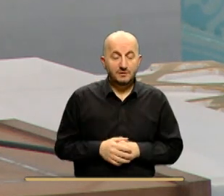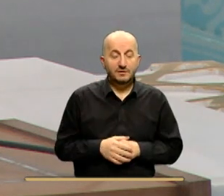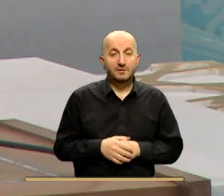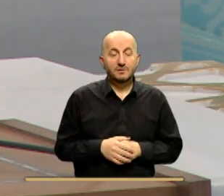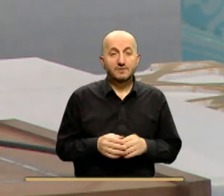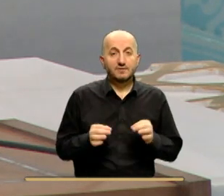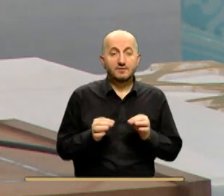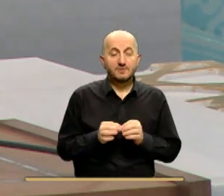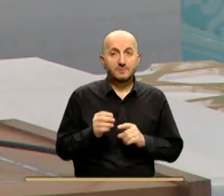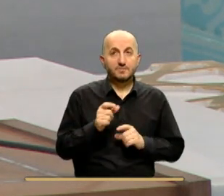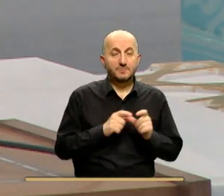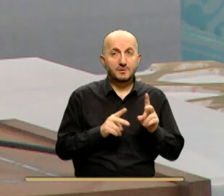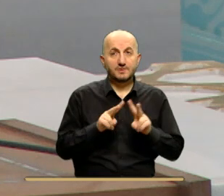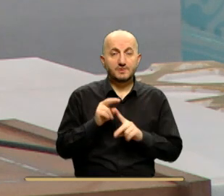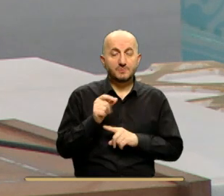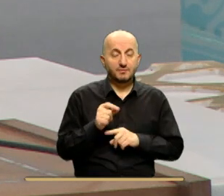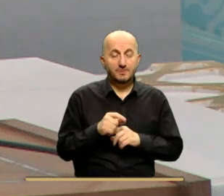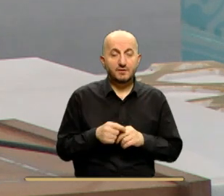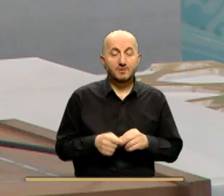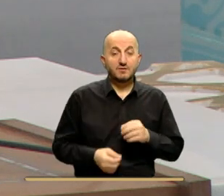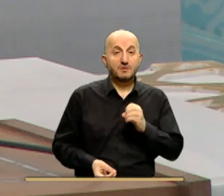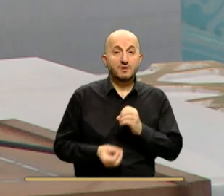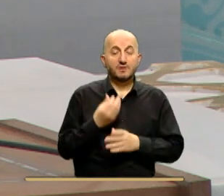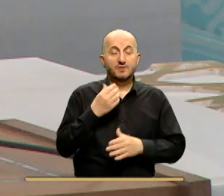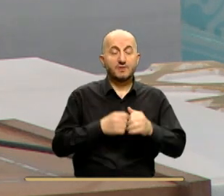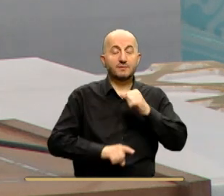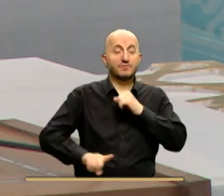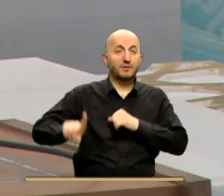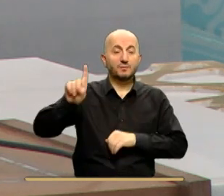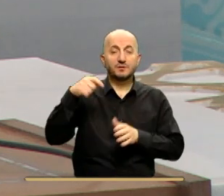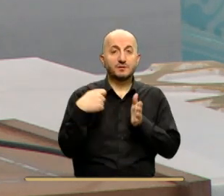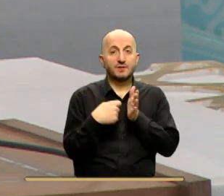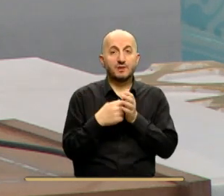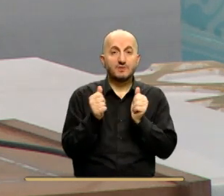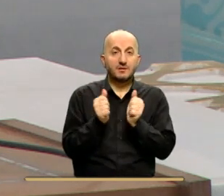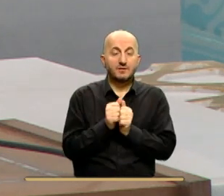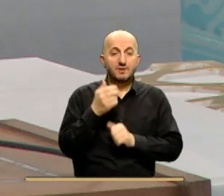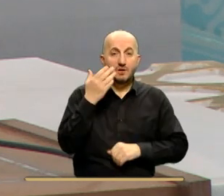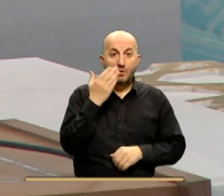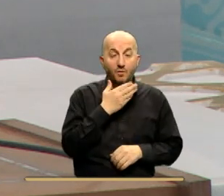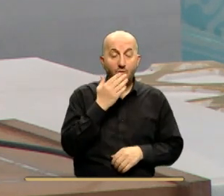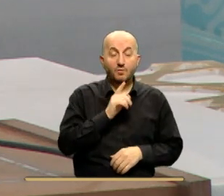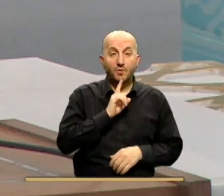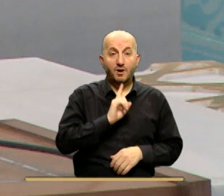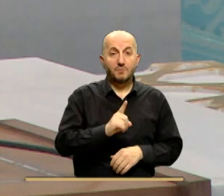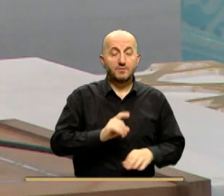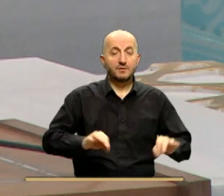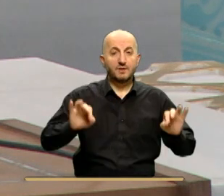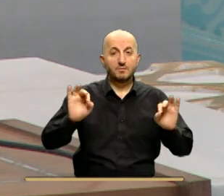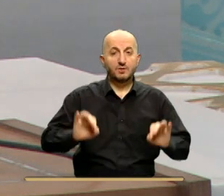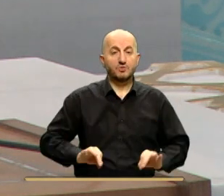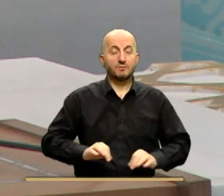Bismi Rabbikellezî halak, yaratan Rabbinin adıyla oku, emriyle